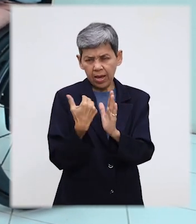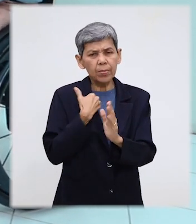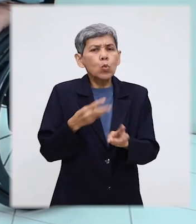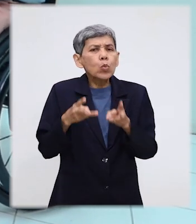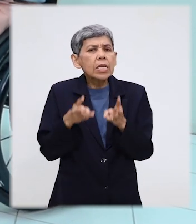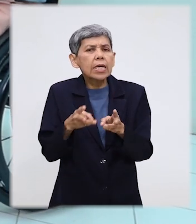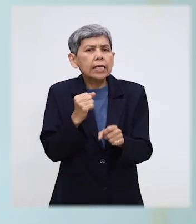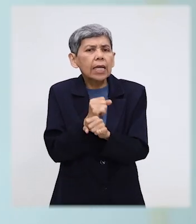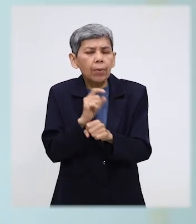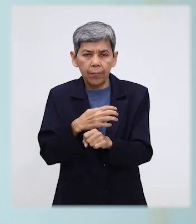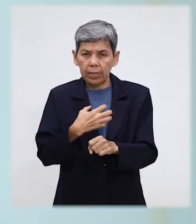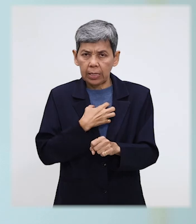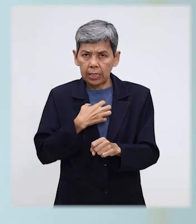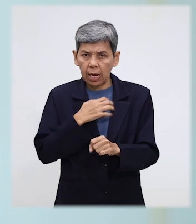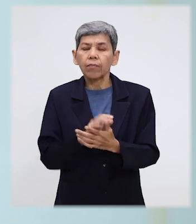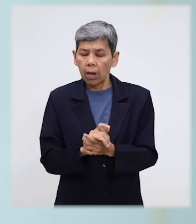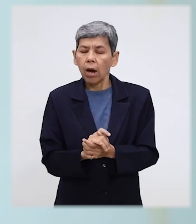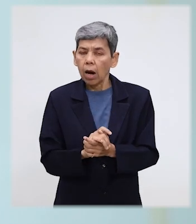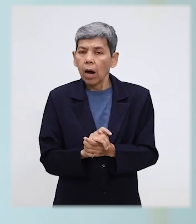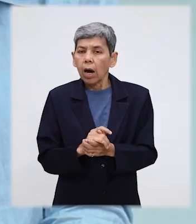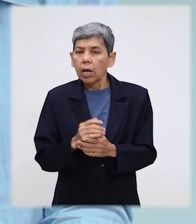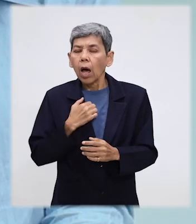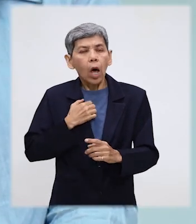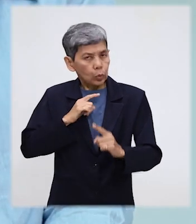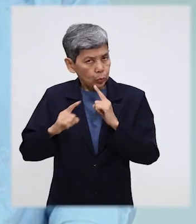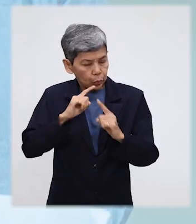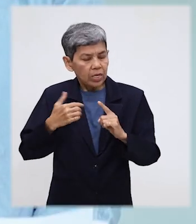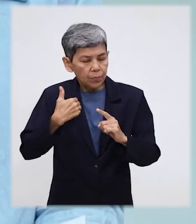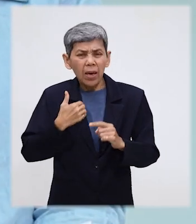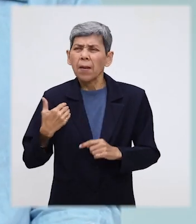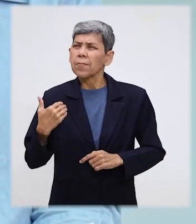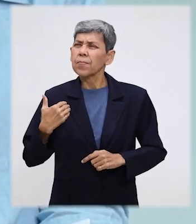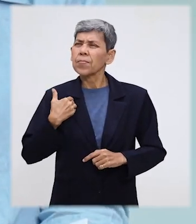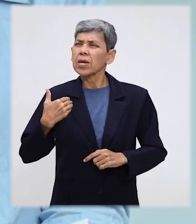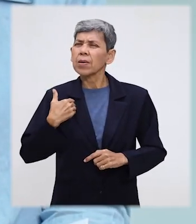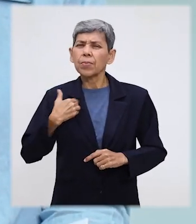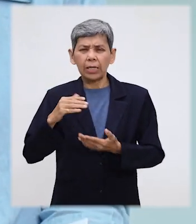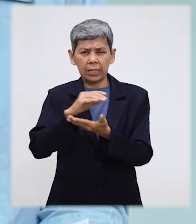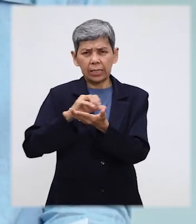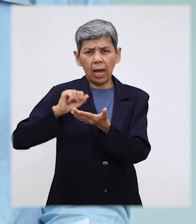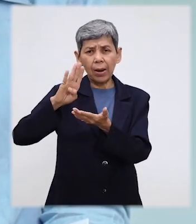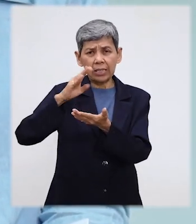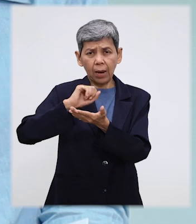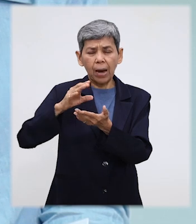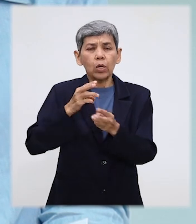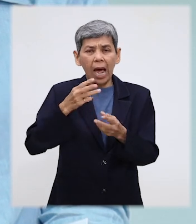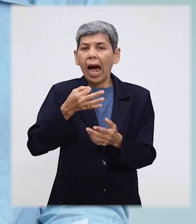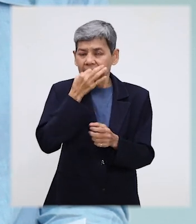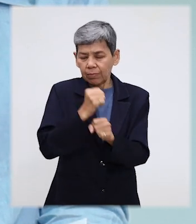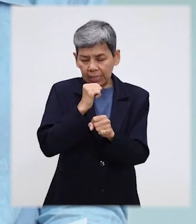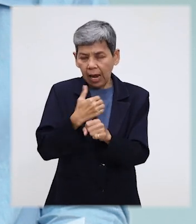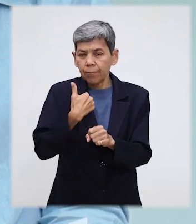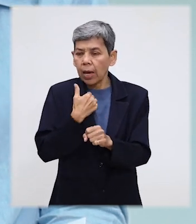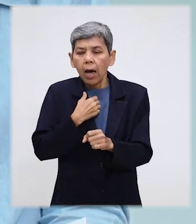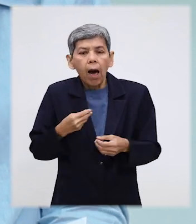ทำยังไงจะเทียบโอนสมรรถนะได้ตอนนี้เราคุยกันเรื่องว่าเพราะว่ามันมีสถาบันเทียบโอนสมรรถนะทำยังไงที่เ